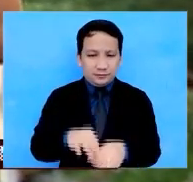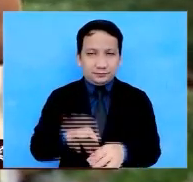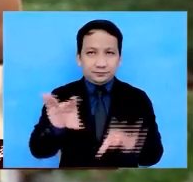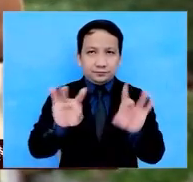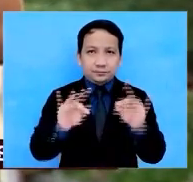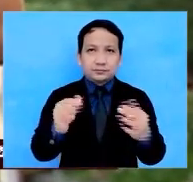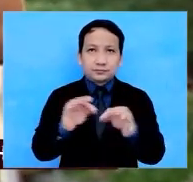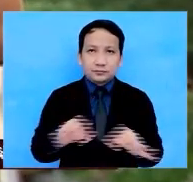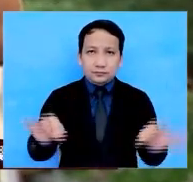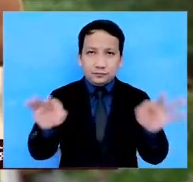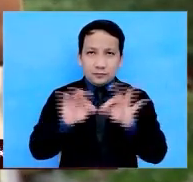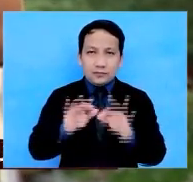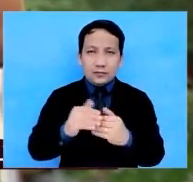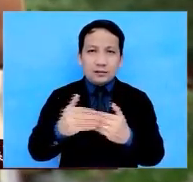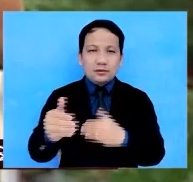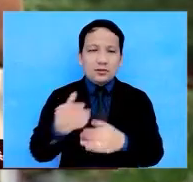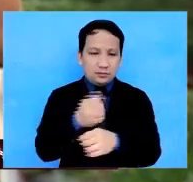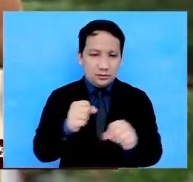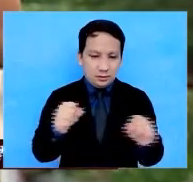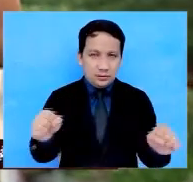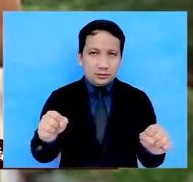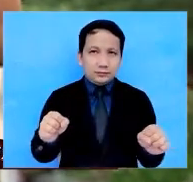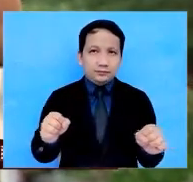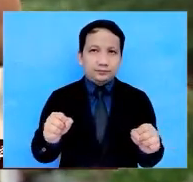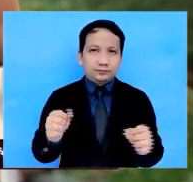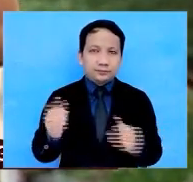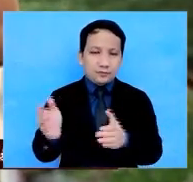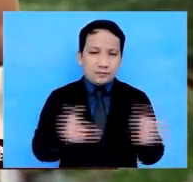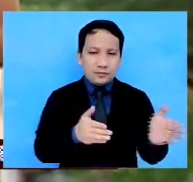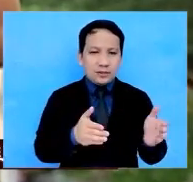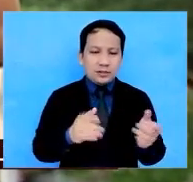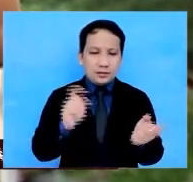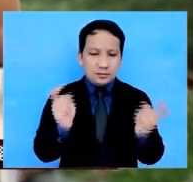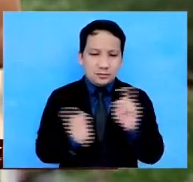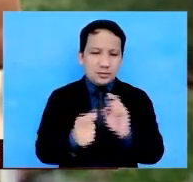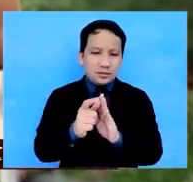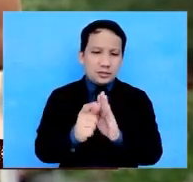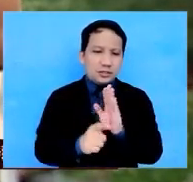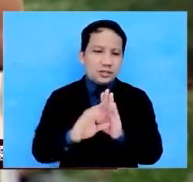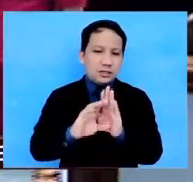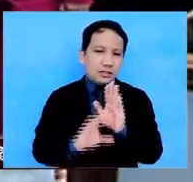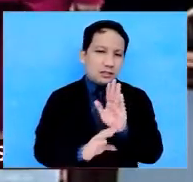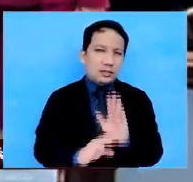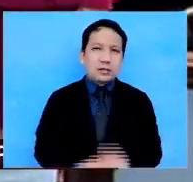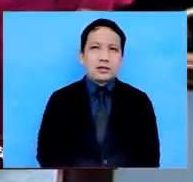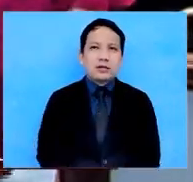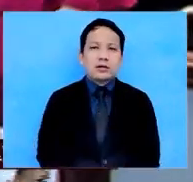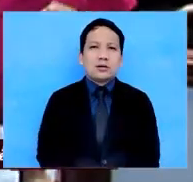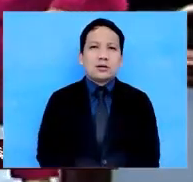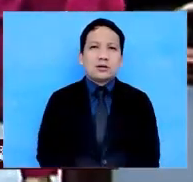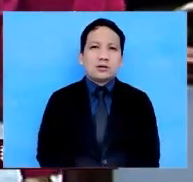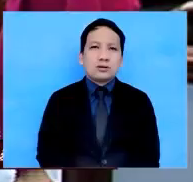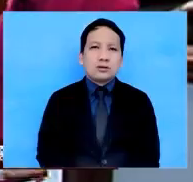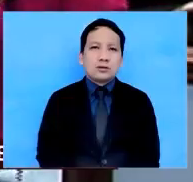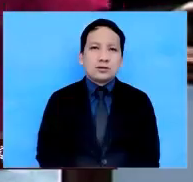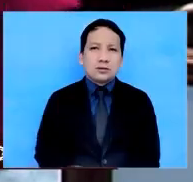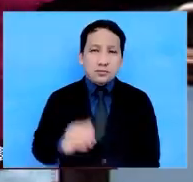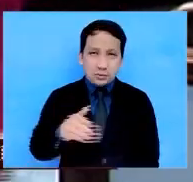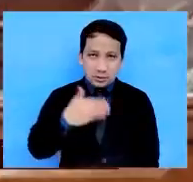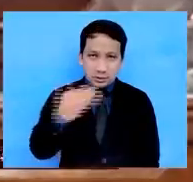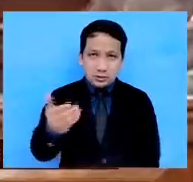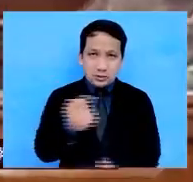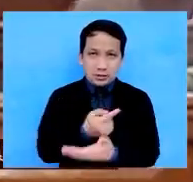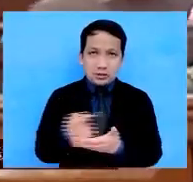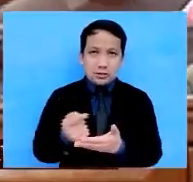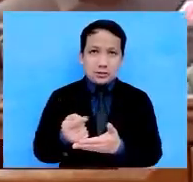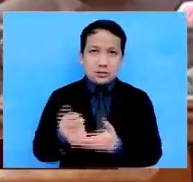mahalaga raw, masiguro na maayos ang pag-amyenda ng konstitusyon. Sa mga susunod na linggo, dadalhin